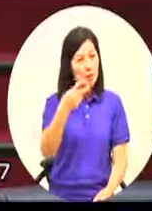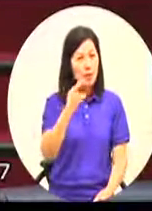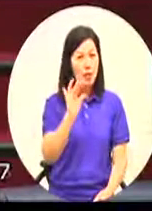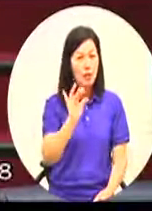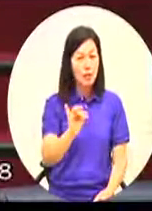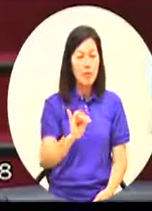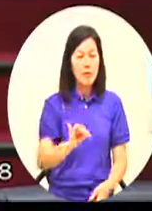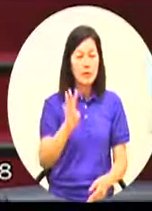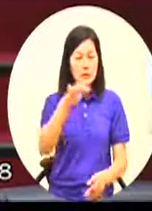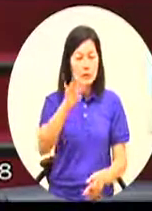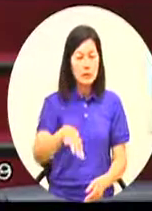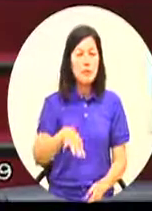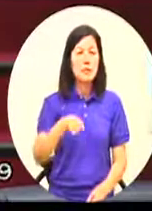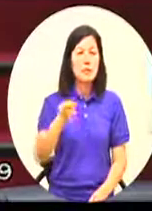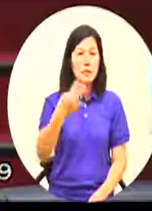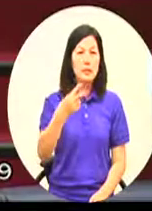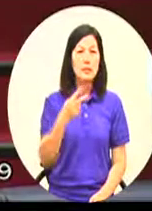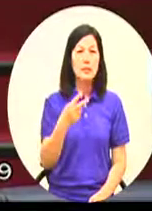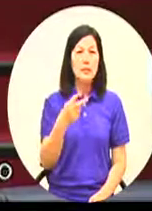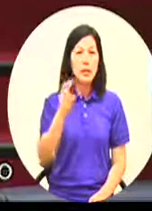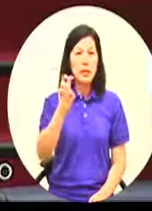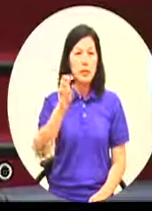是